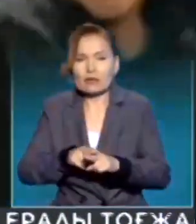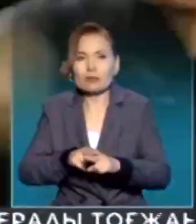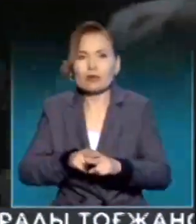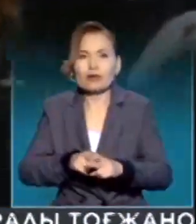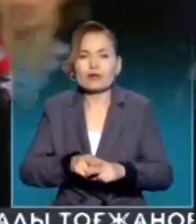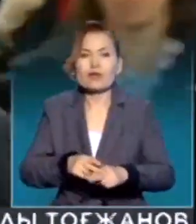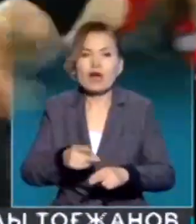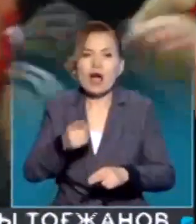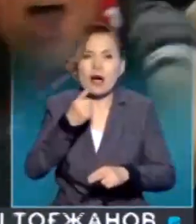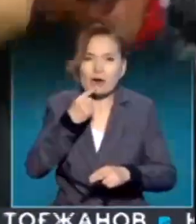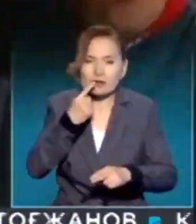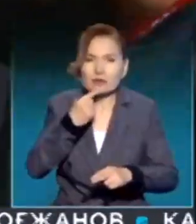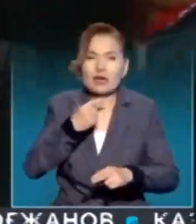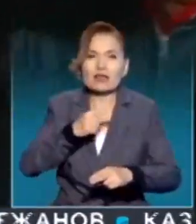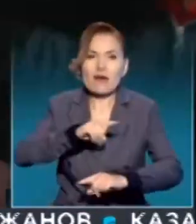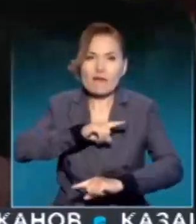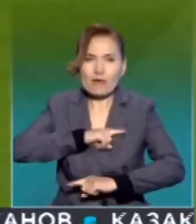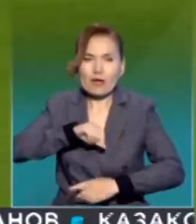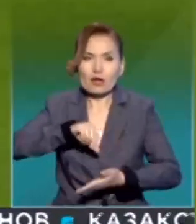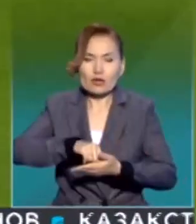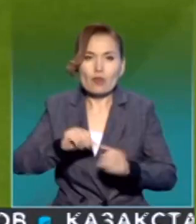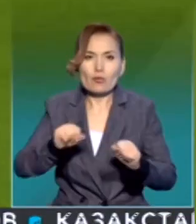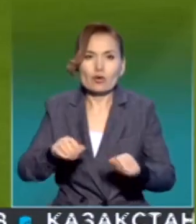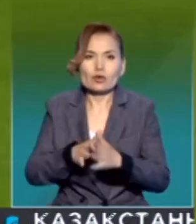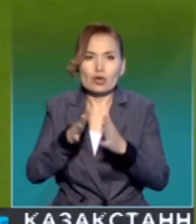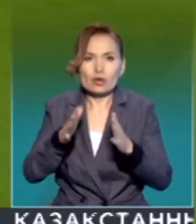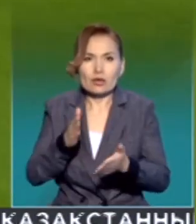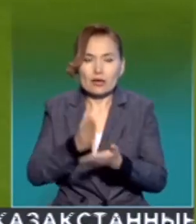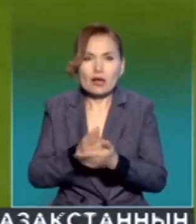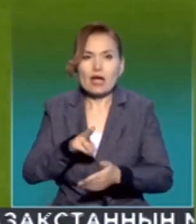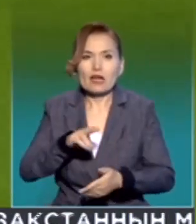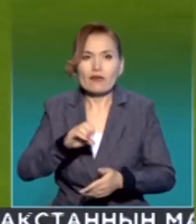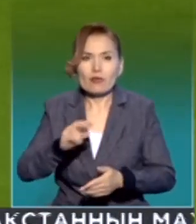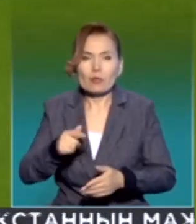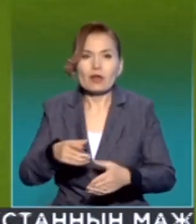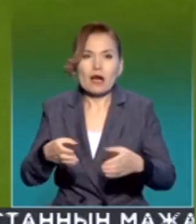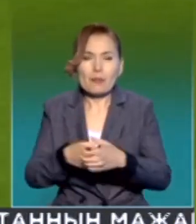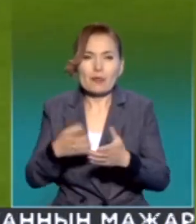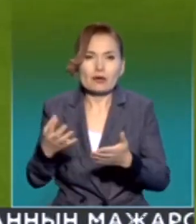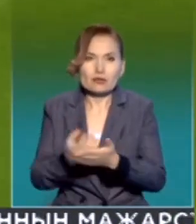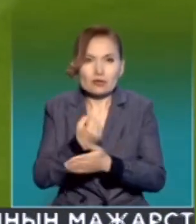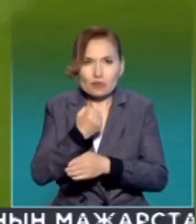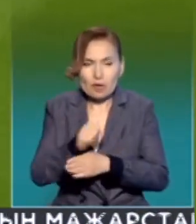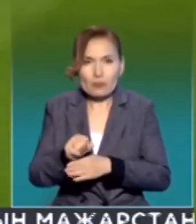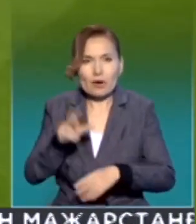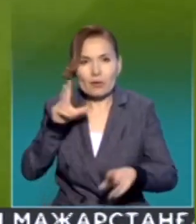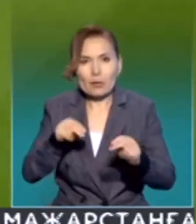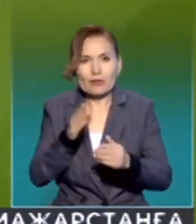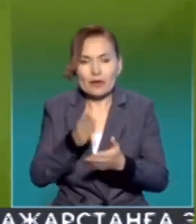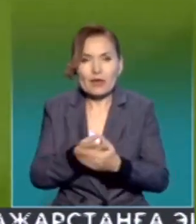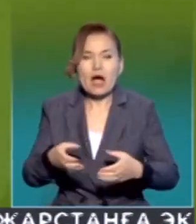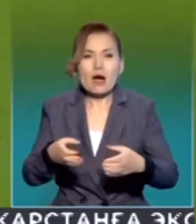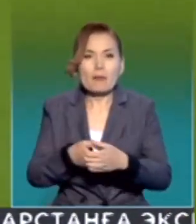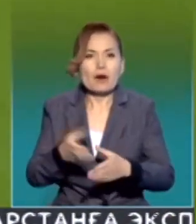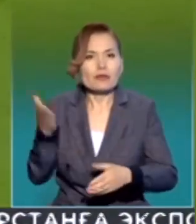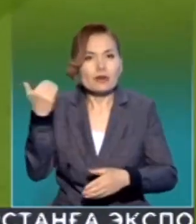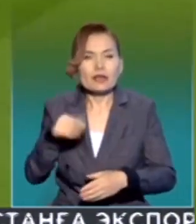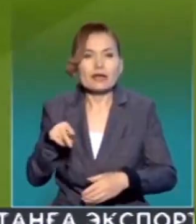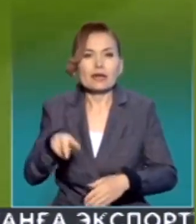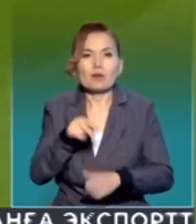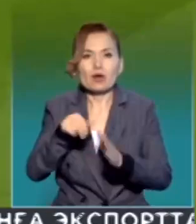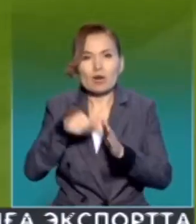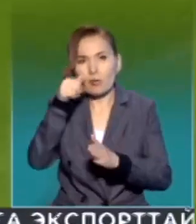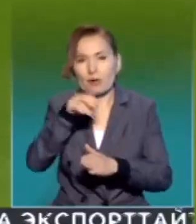Қызылдардың финалға өтуге мүмкіндігі көп, футбол сарапшыларда Ливерпуль командасы жеңіске жетеді деген болжам айтуда. Командалар бұған дейін 2016